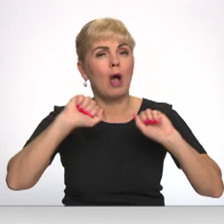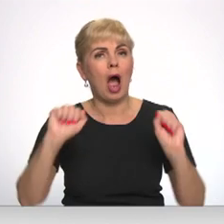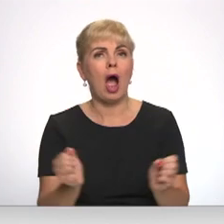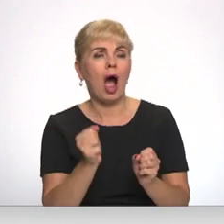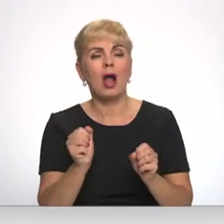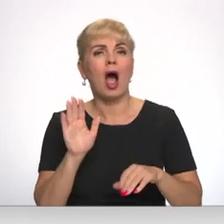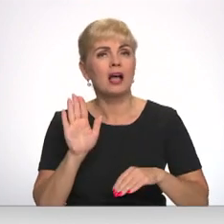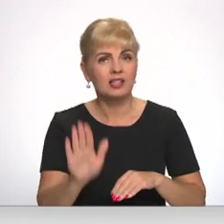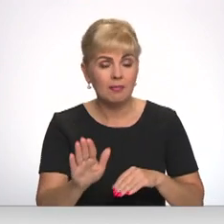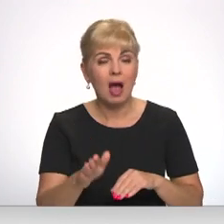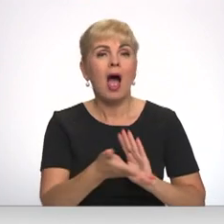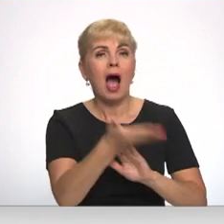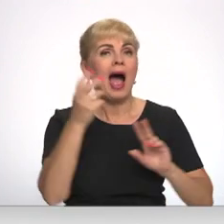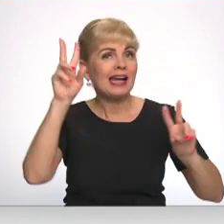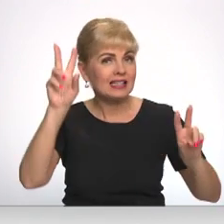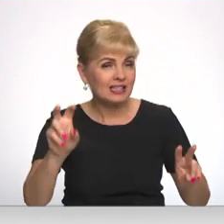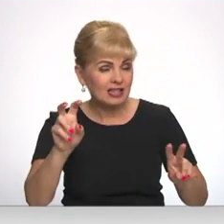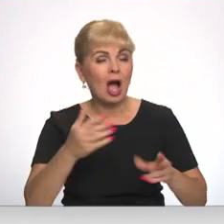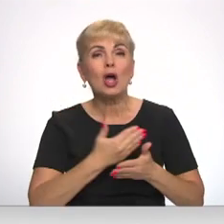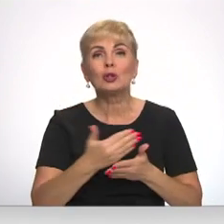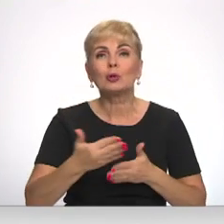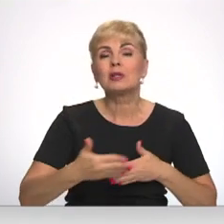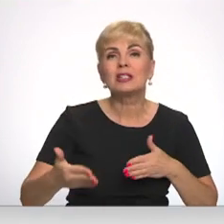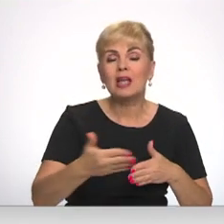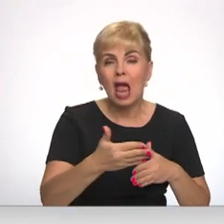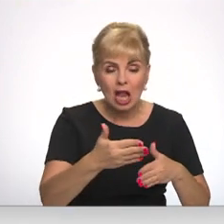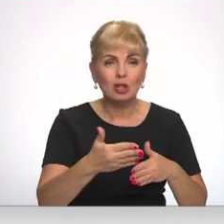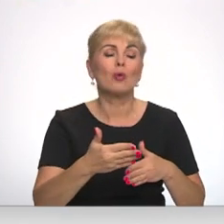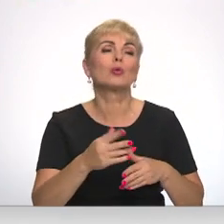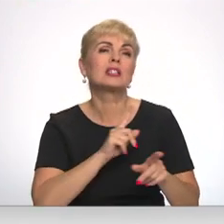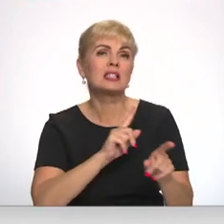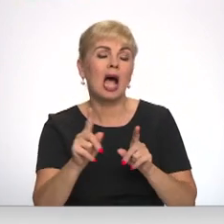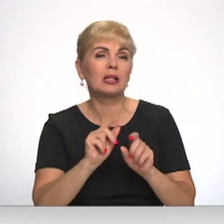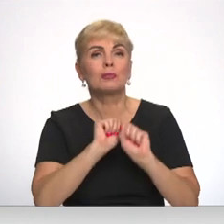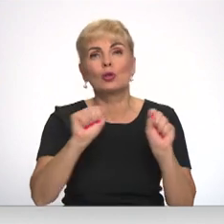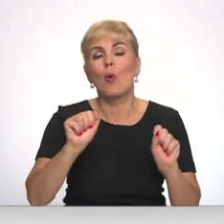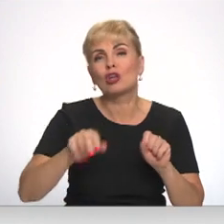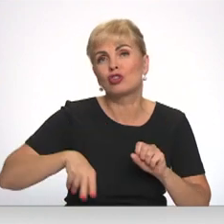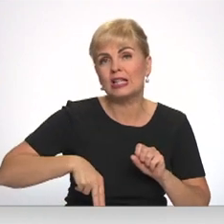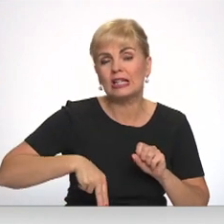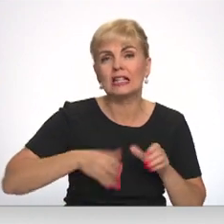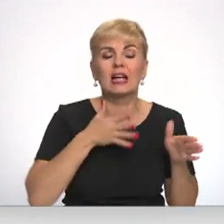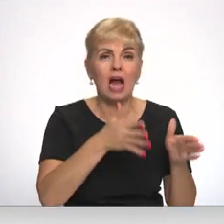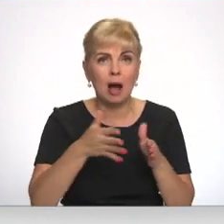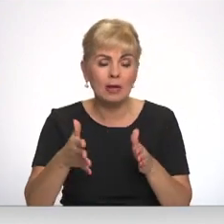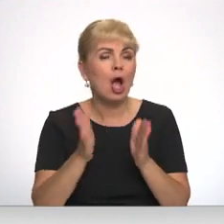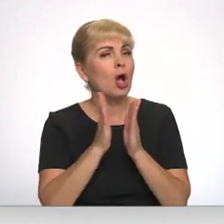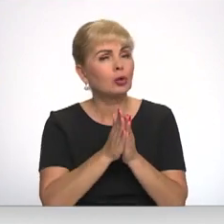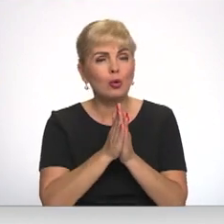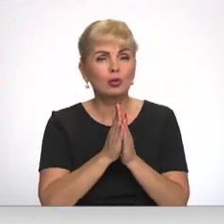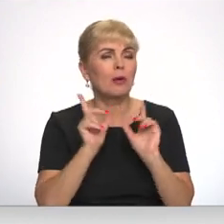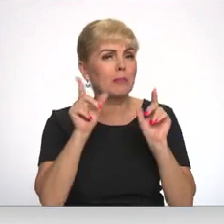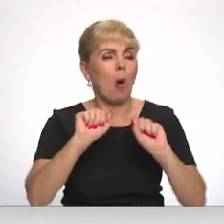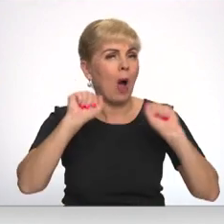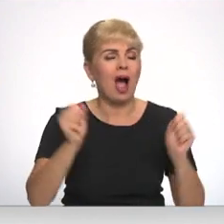šādu aicinājumu nu jau nedēļu turpinās ceļu satiksmes drošības direkcijas kampaņa. Tās mērķis mudināt autovadītājus nepārsniegt atļauto